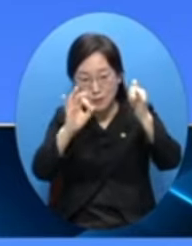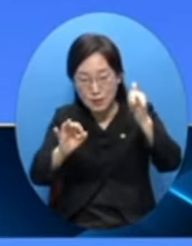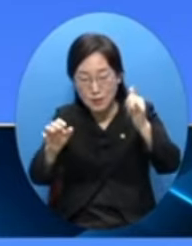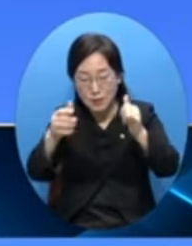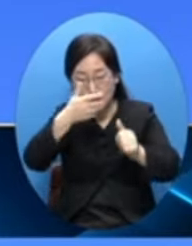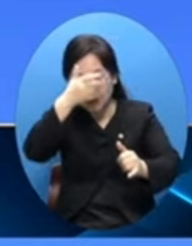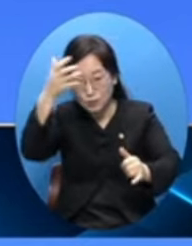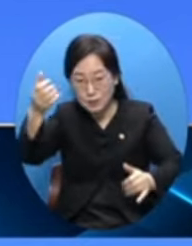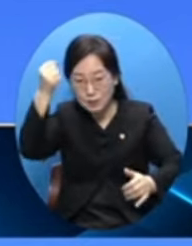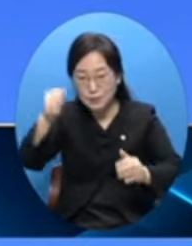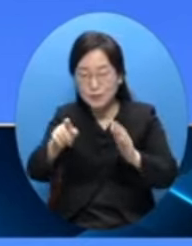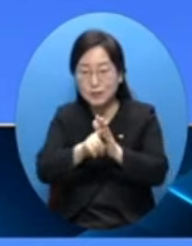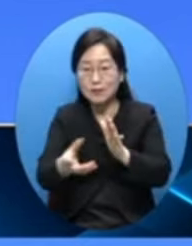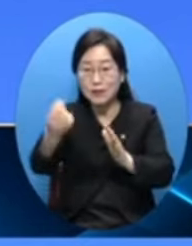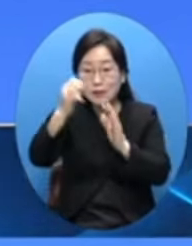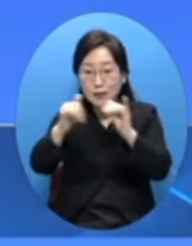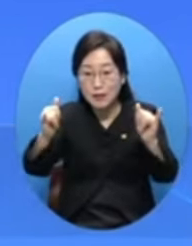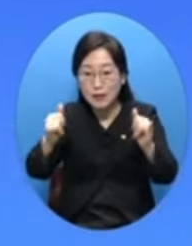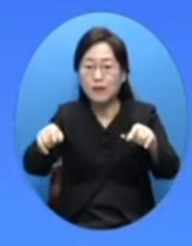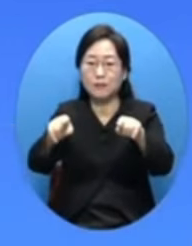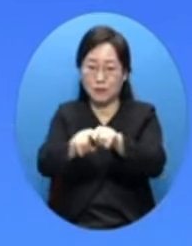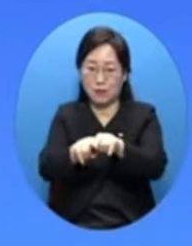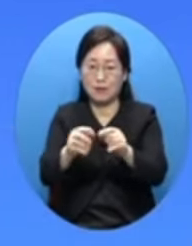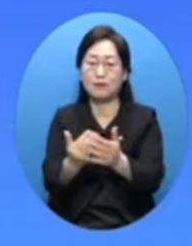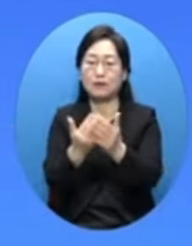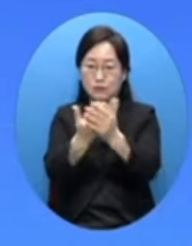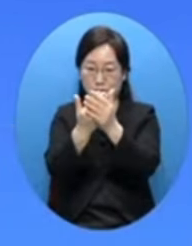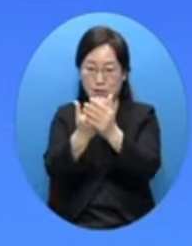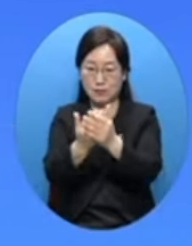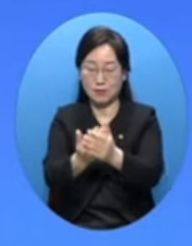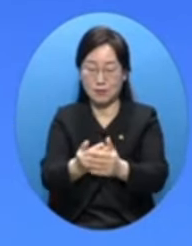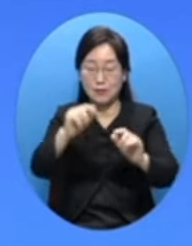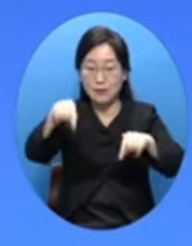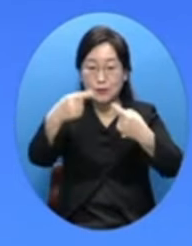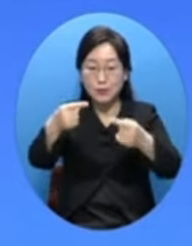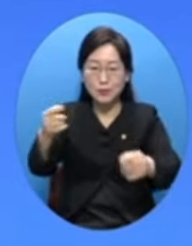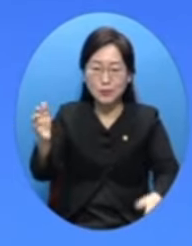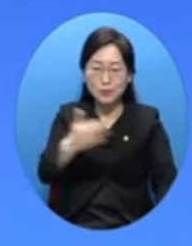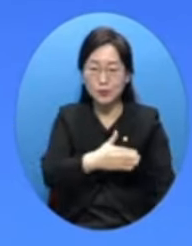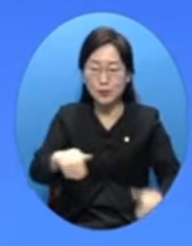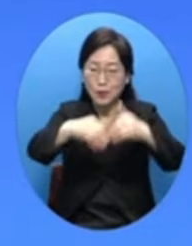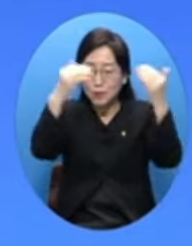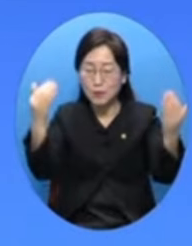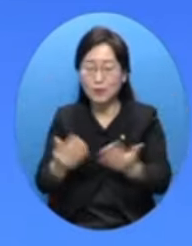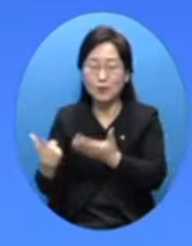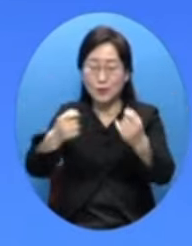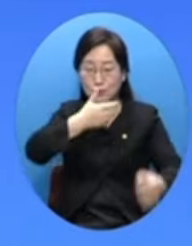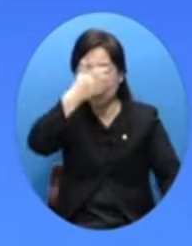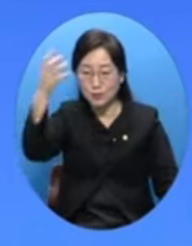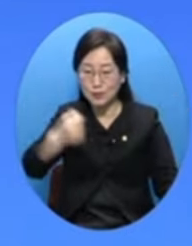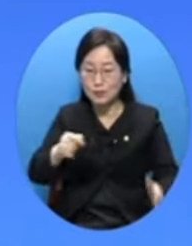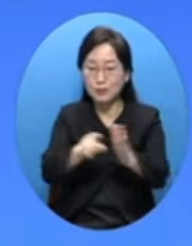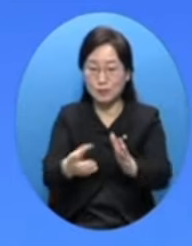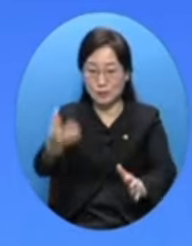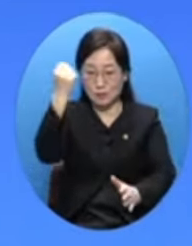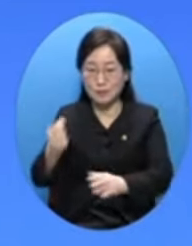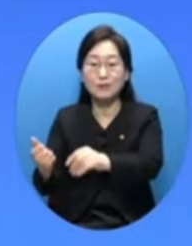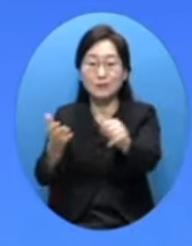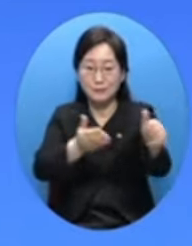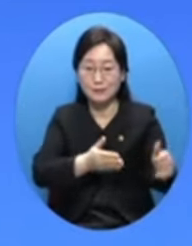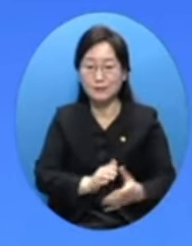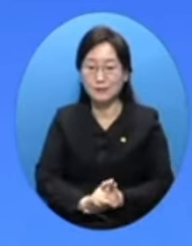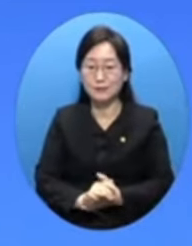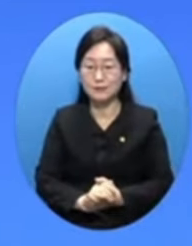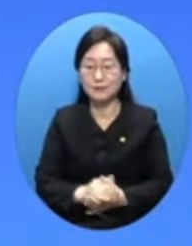사람에 의해서 발전되어 왔습니다 세를 맞이해서 우리 모두가 꿈꾸는 사람 믿음의 사람이 되어야 할 것입니다